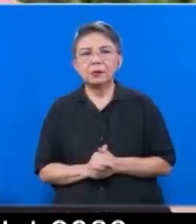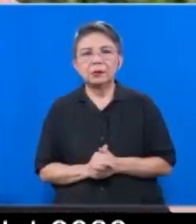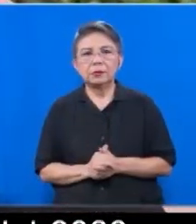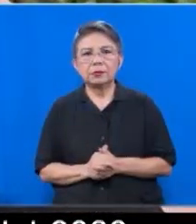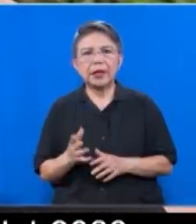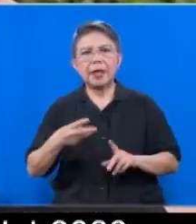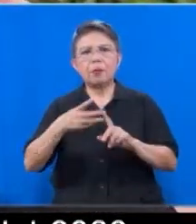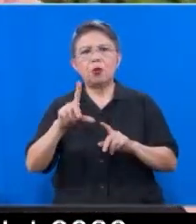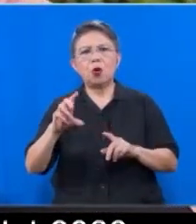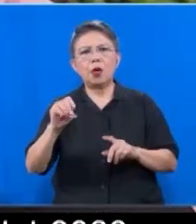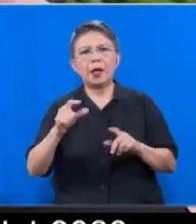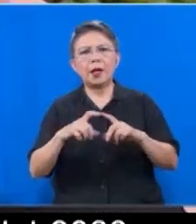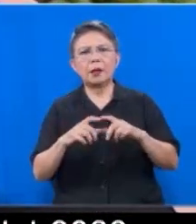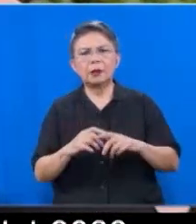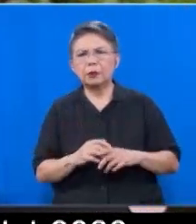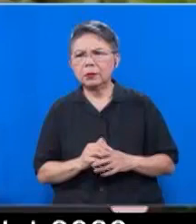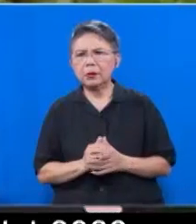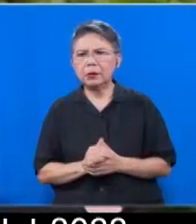kondisi lalu lintas